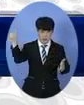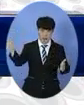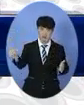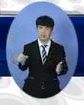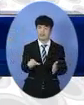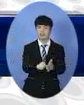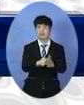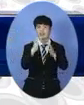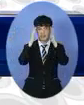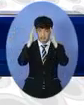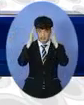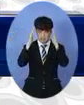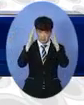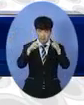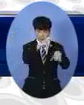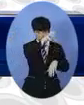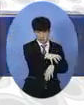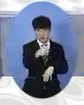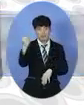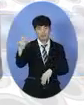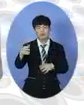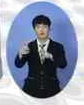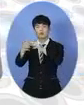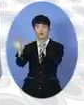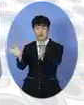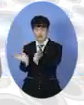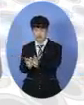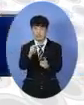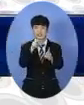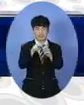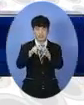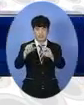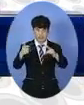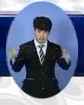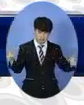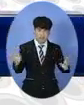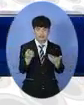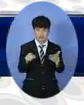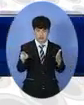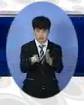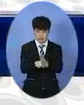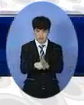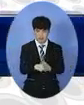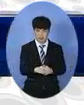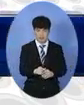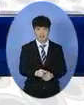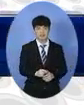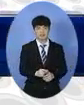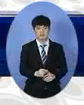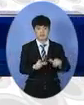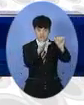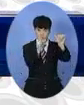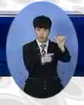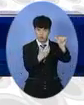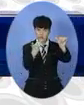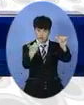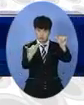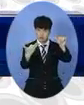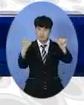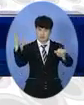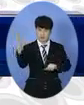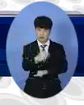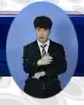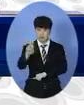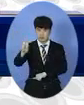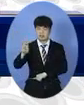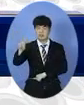관내 평생학습기관, 단체, 주민자치센터, 학습동아리 등을 대상으로 지난 18일부터 오는 27일까지 참가 신청을